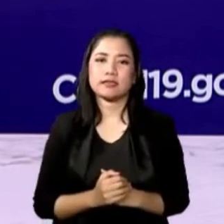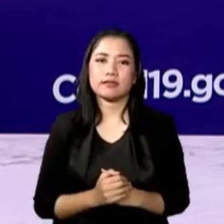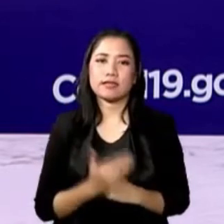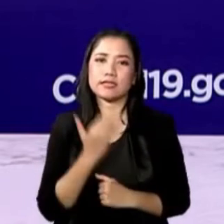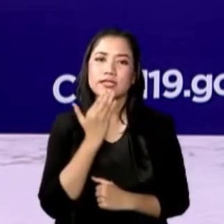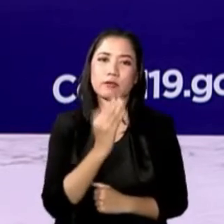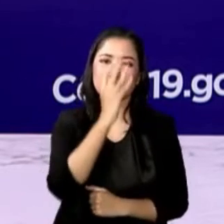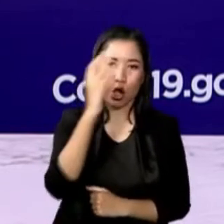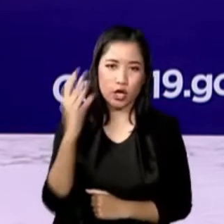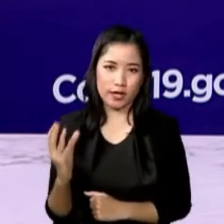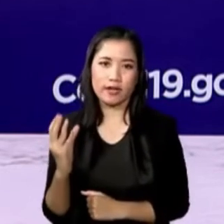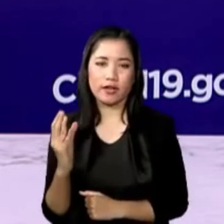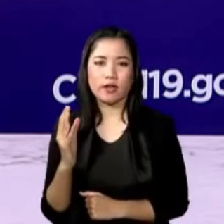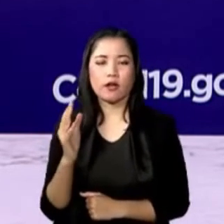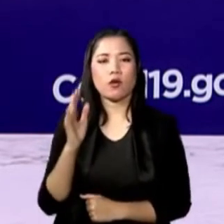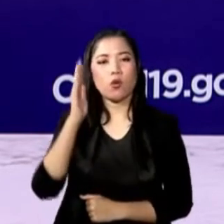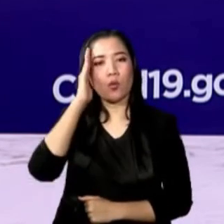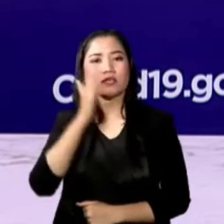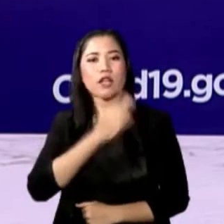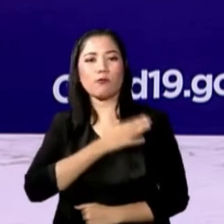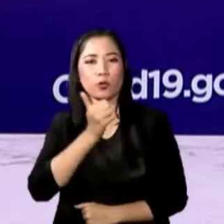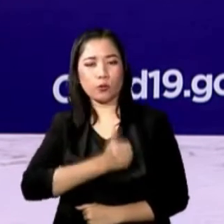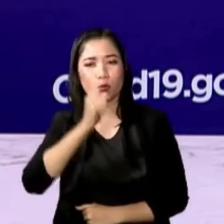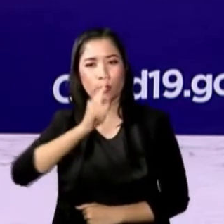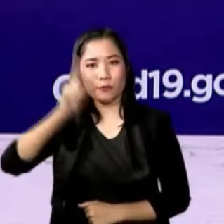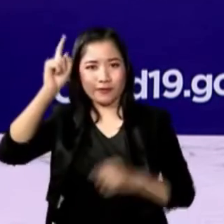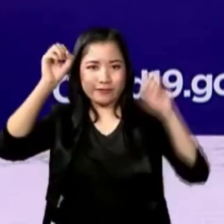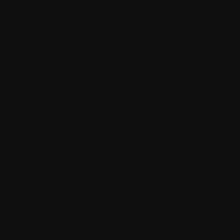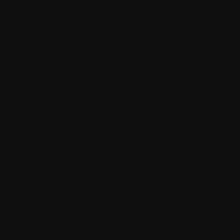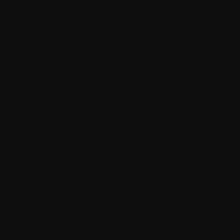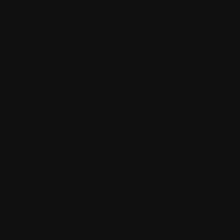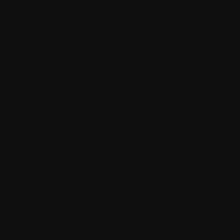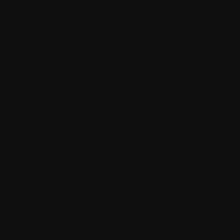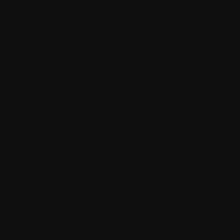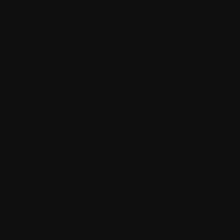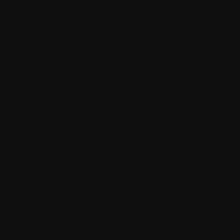Selamat sore. Wassalamualaikum warahmatullahi wabarakatuh.